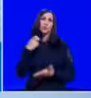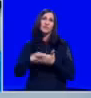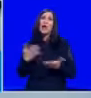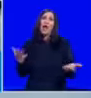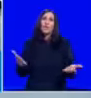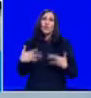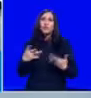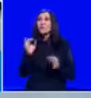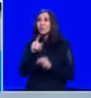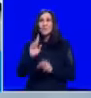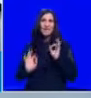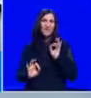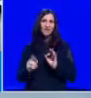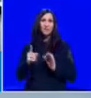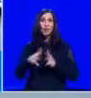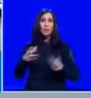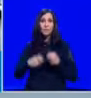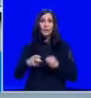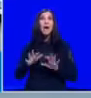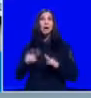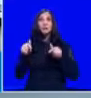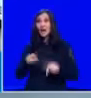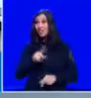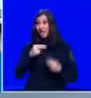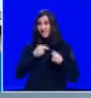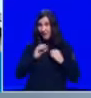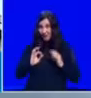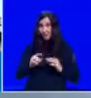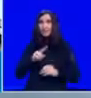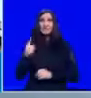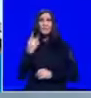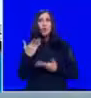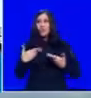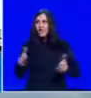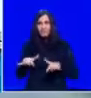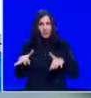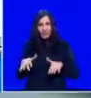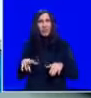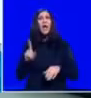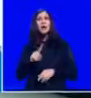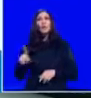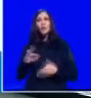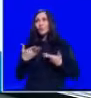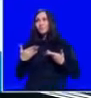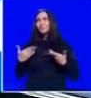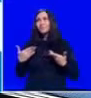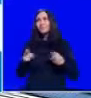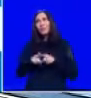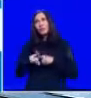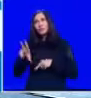не му вярва. И това е големият проблем. И ако сега не му вярваме, не само ние, които сме в парламента и които, както се казва, ние сме